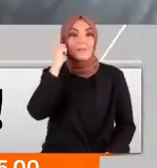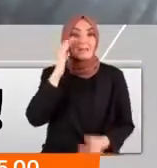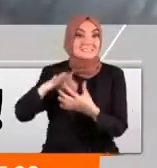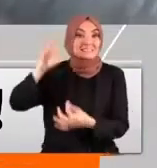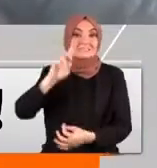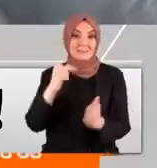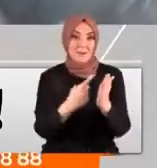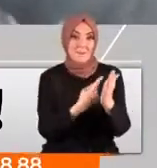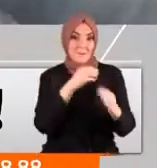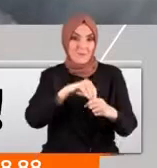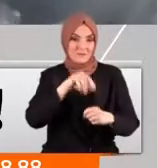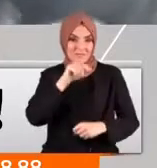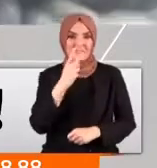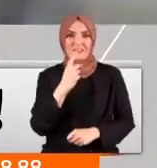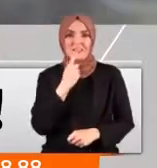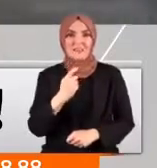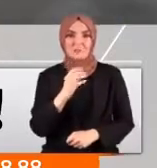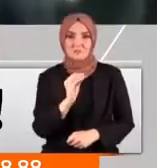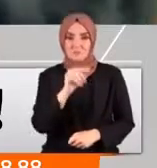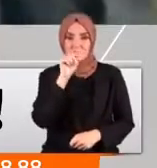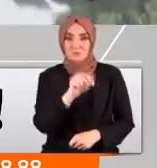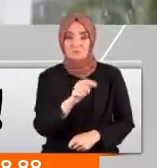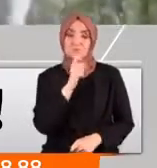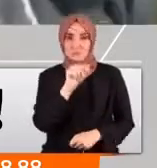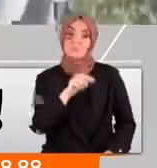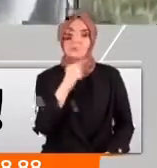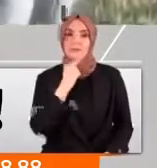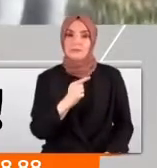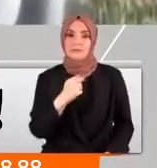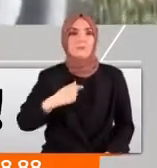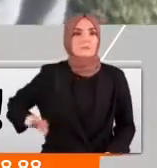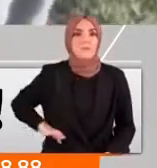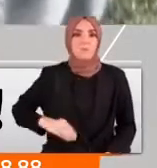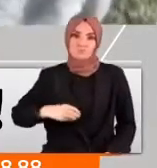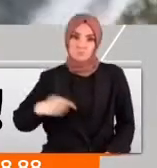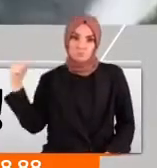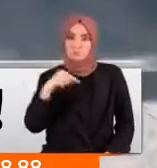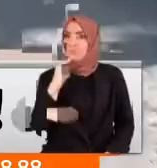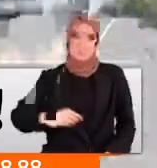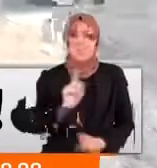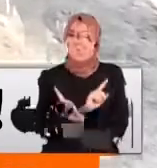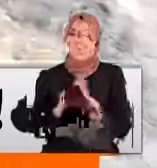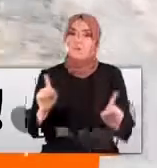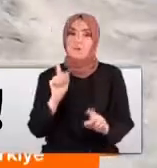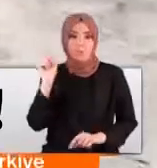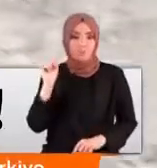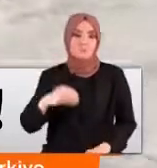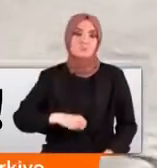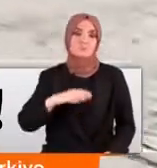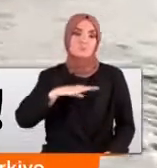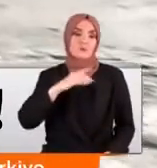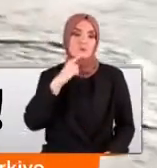Emirhan kaldırımdaydı. Olmaması gerekiyordu yani böyle bir şey. Benim oğlumu suçlayamazlar. Kendileri suçlu. Geçen Mayıs ayıydı.